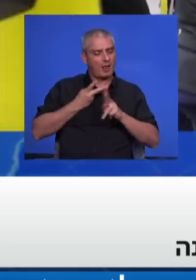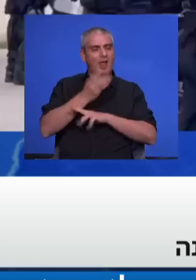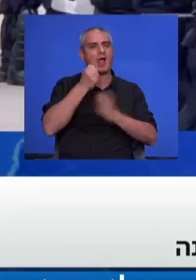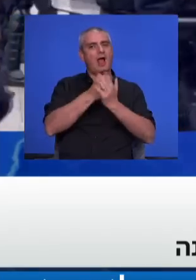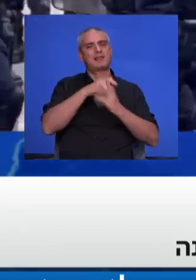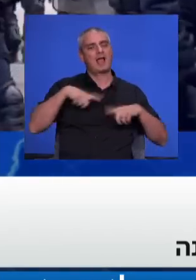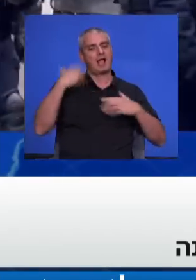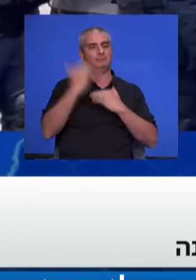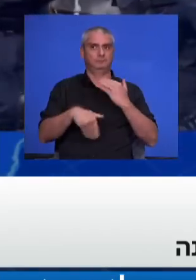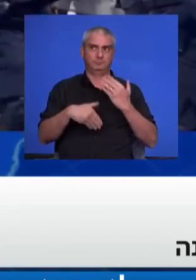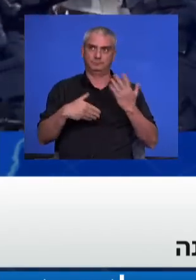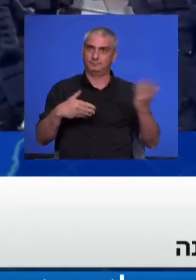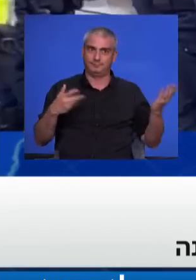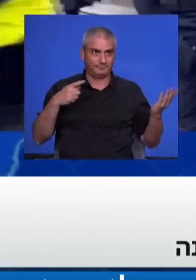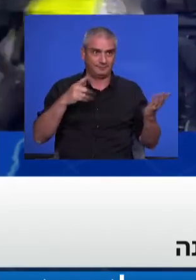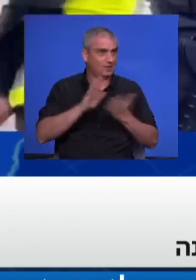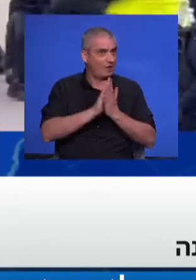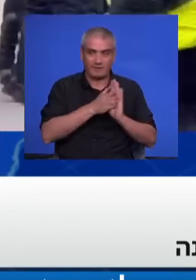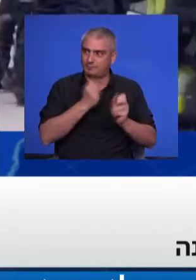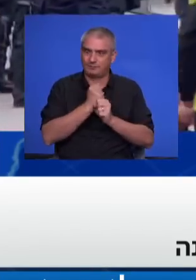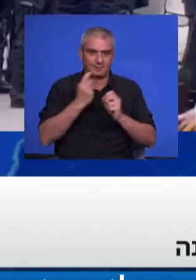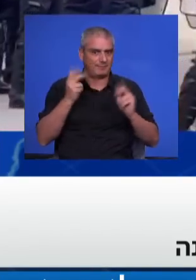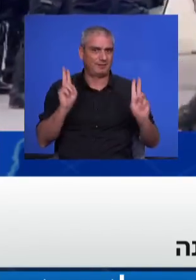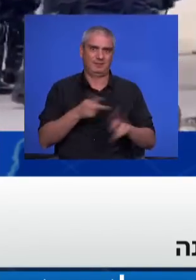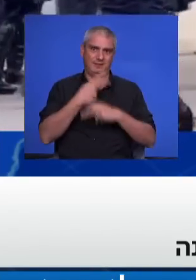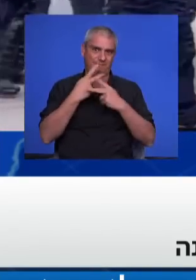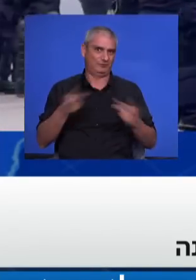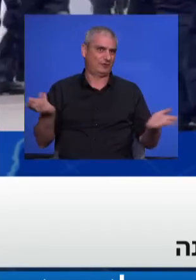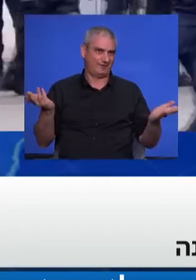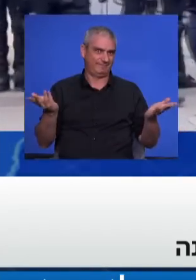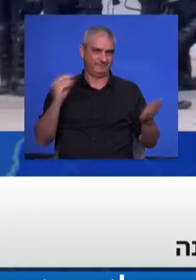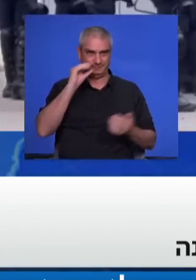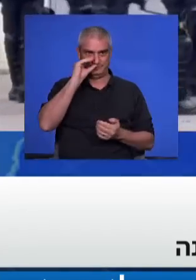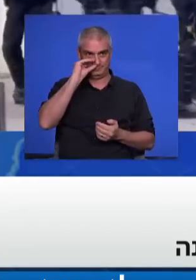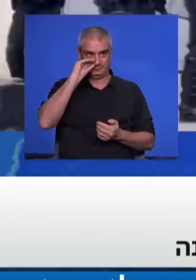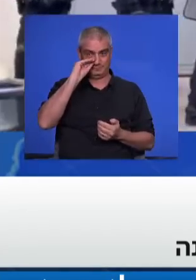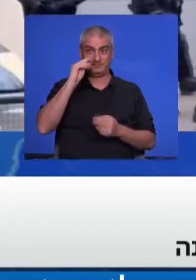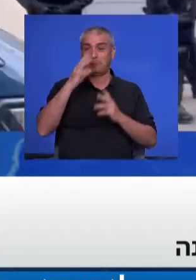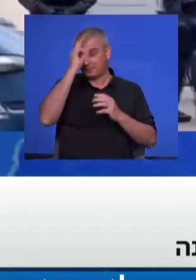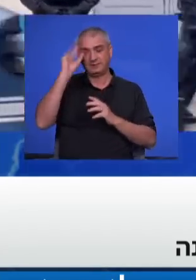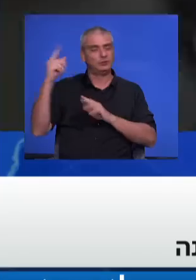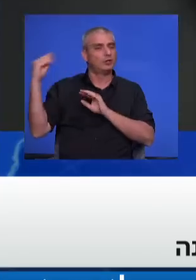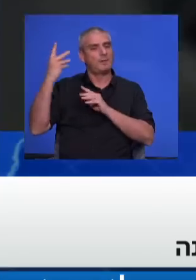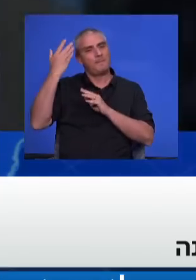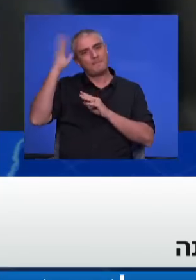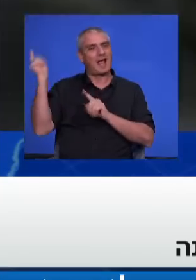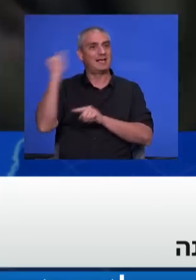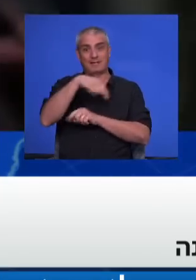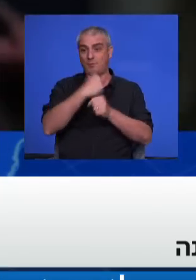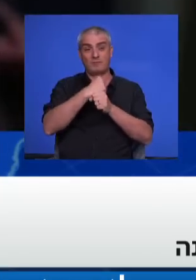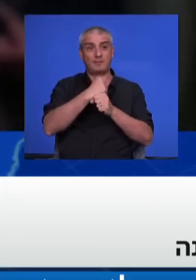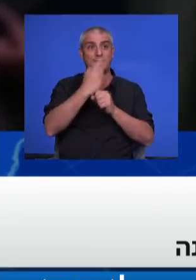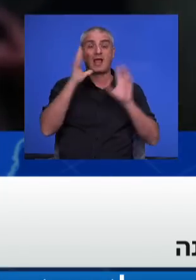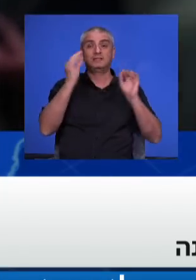החיים. זה הופכת להיות משימה כמעט בלתי אפשרית, ומזל שיש מהגרים, שכ10 מיליון מהגרים שעובדים את העבודה